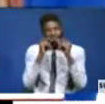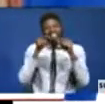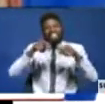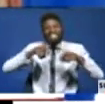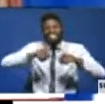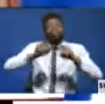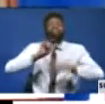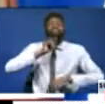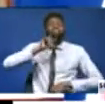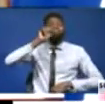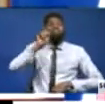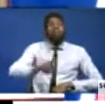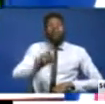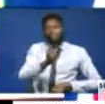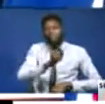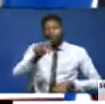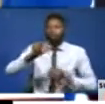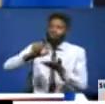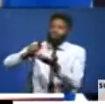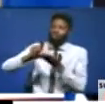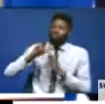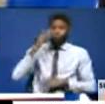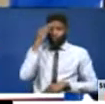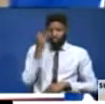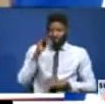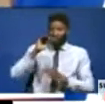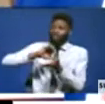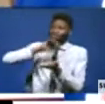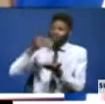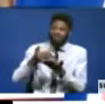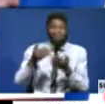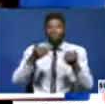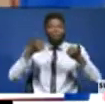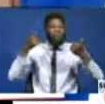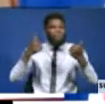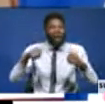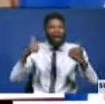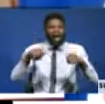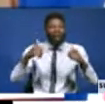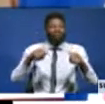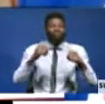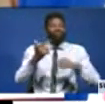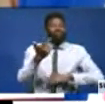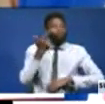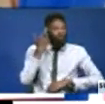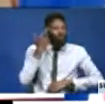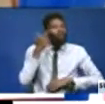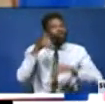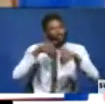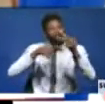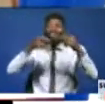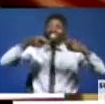pay because the fund has not legally complied. So you have no legal